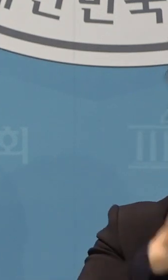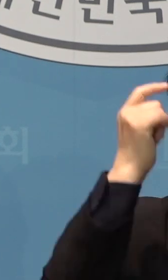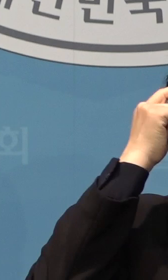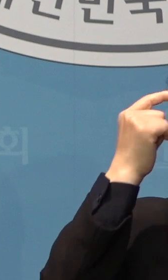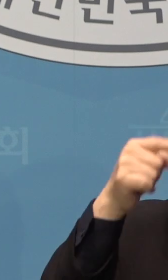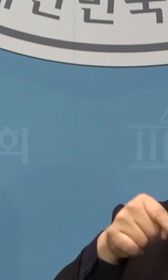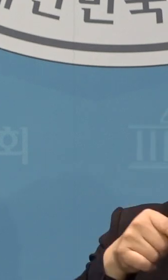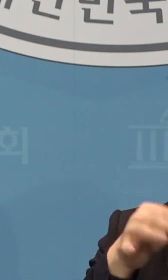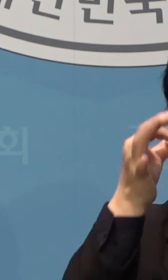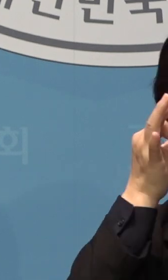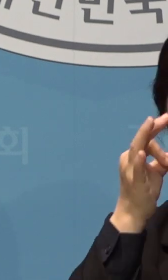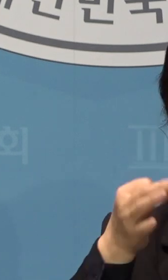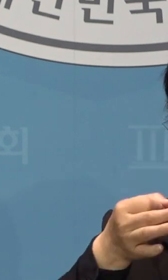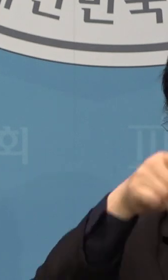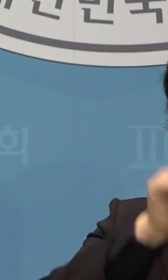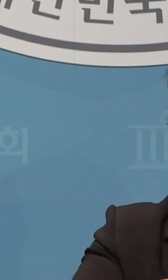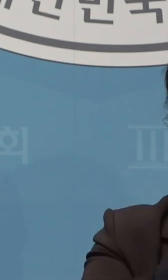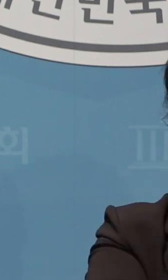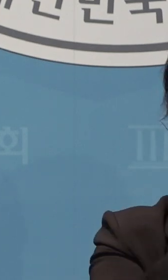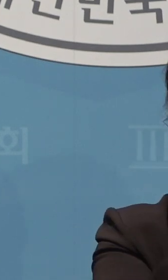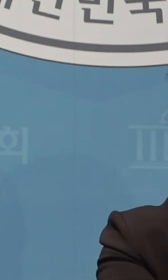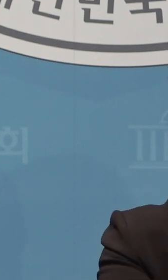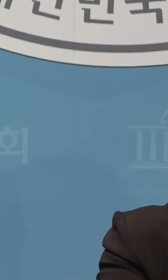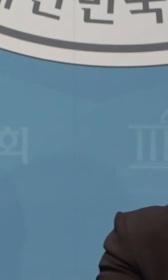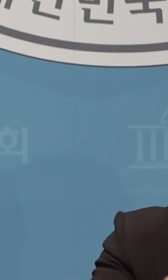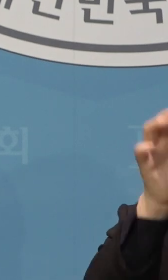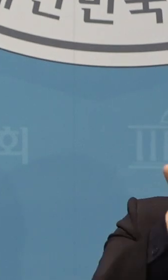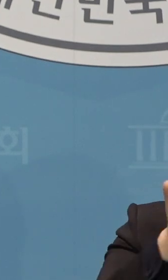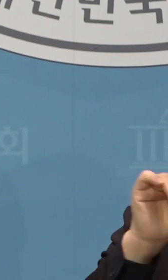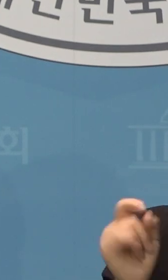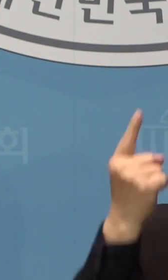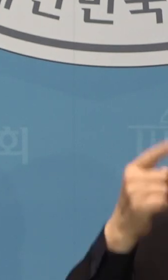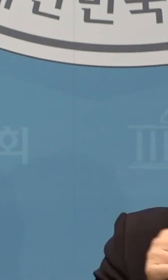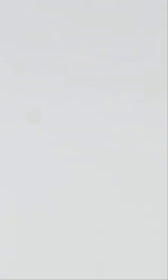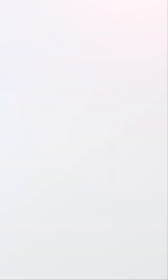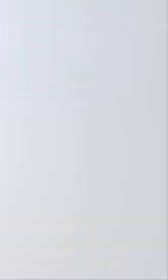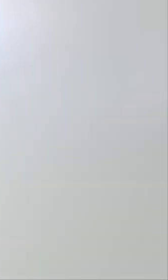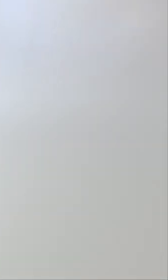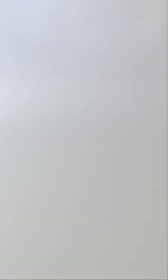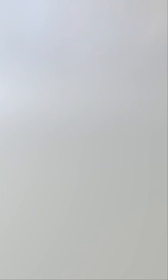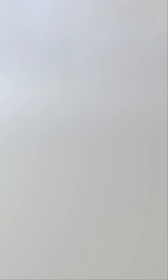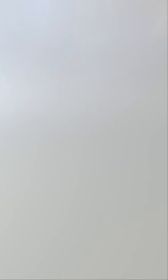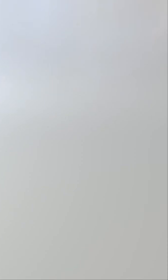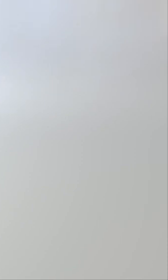선행을 좌시하지 말고 학대로부터 우리 선수들을 보호하기 바랍니다.